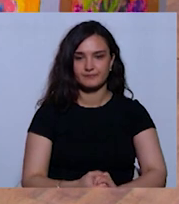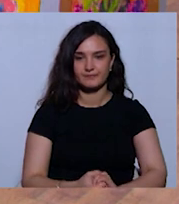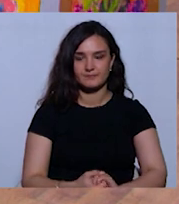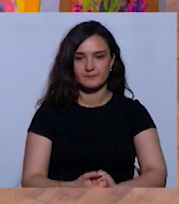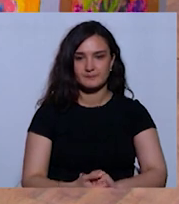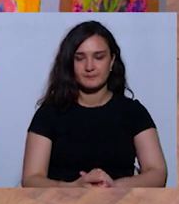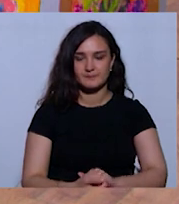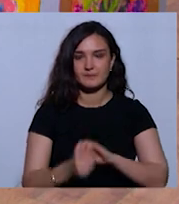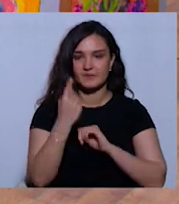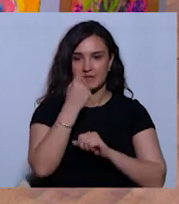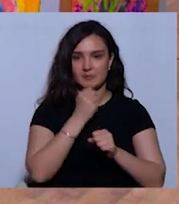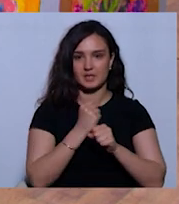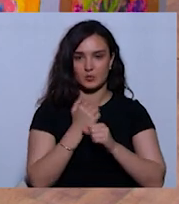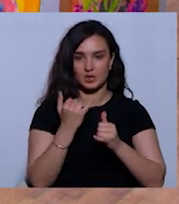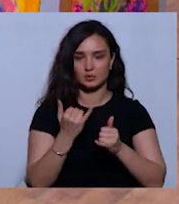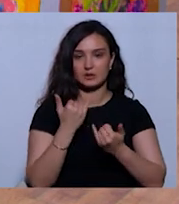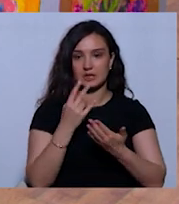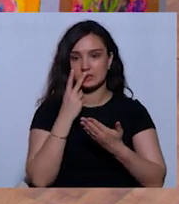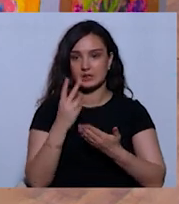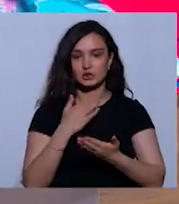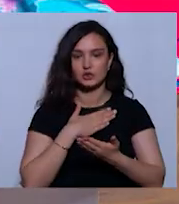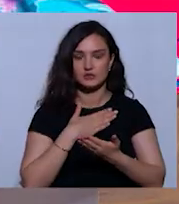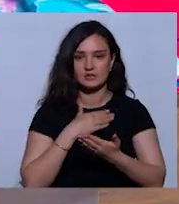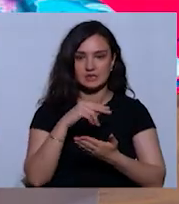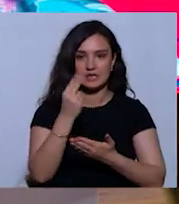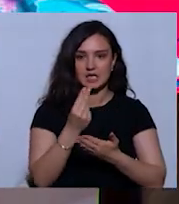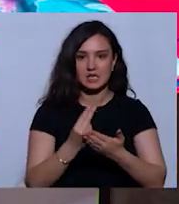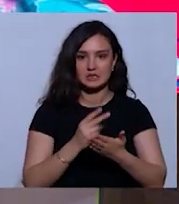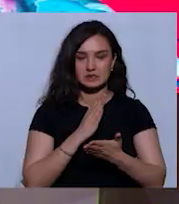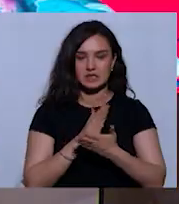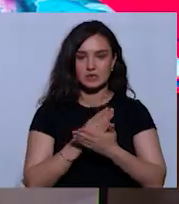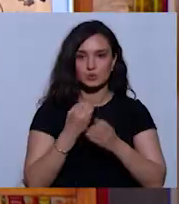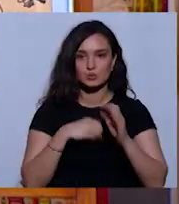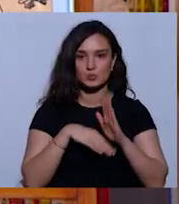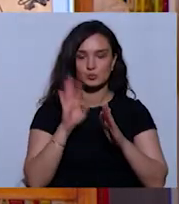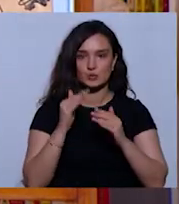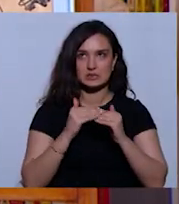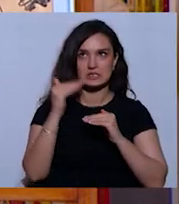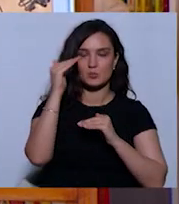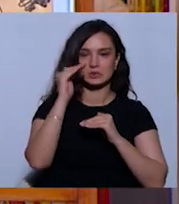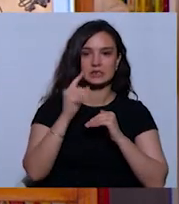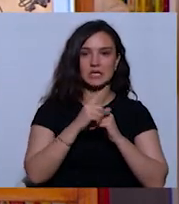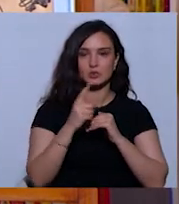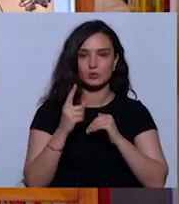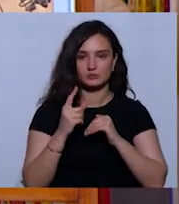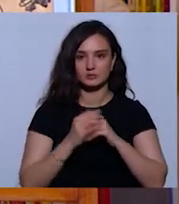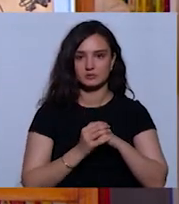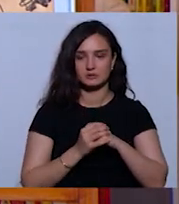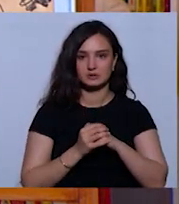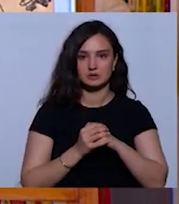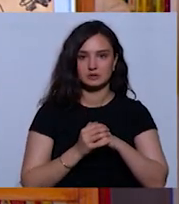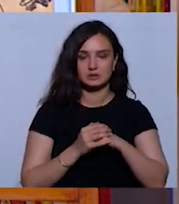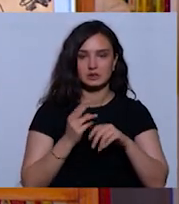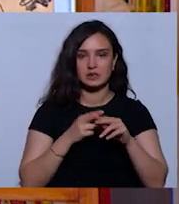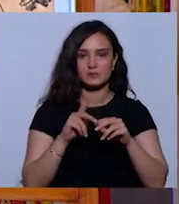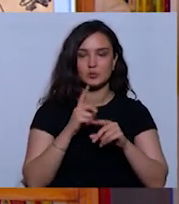ეს თვალები გავუკეთეთ. ეხლა დახეთ ჩვენი ნახატი არის უფრო ცოტა ზევიდან, რატომ მინდა ესე რა იყოს, იმიტომ